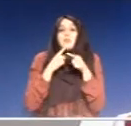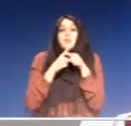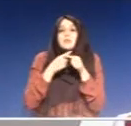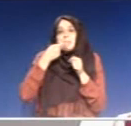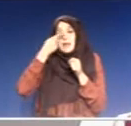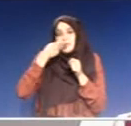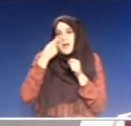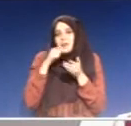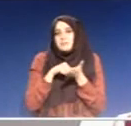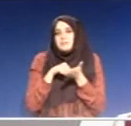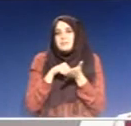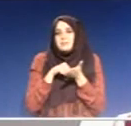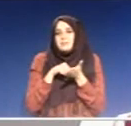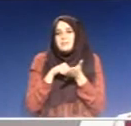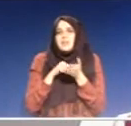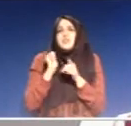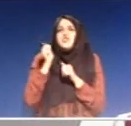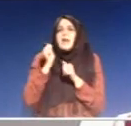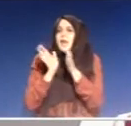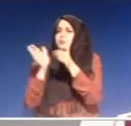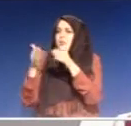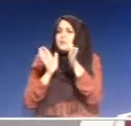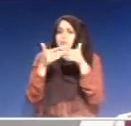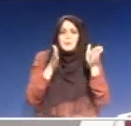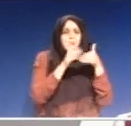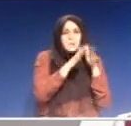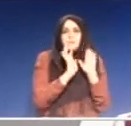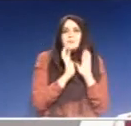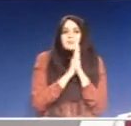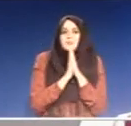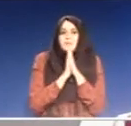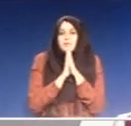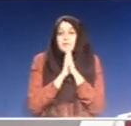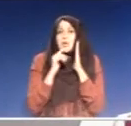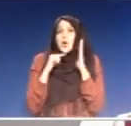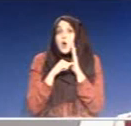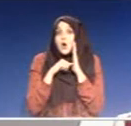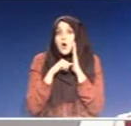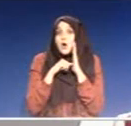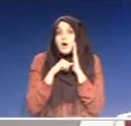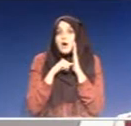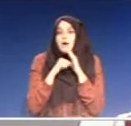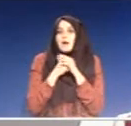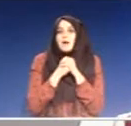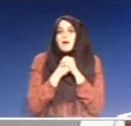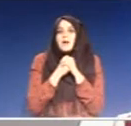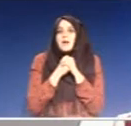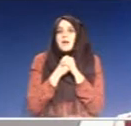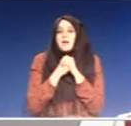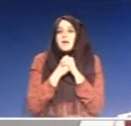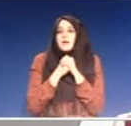الاختصاص في مختلف مجالات الحياة عند ظهور بوادر